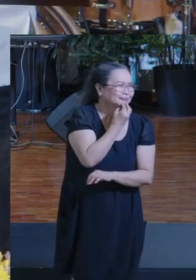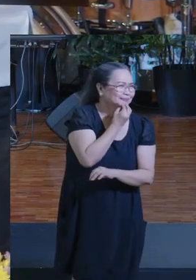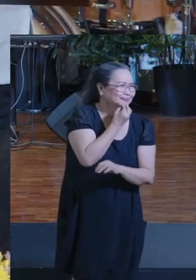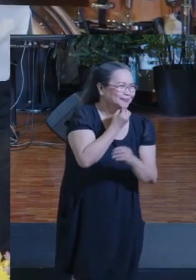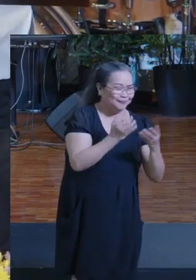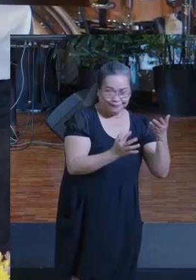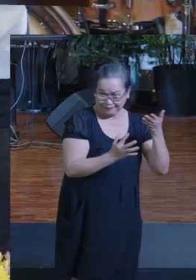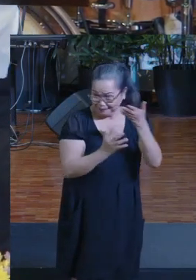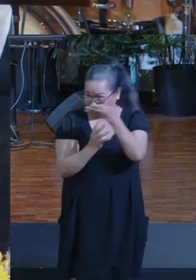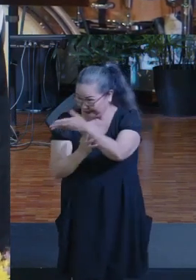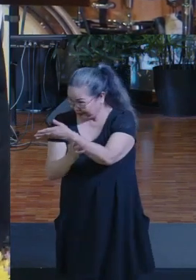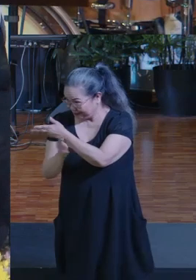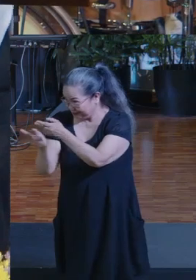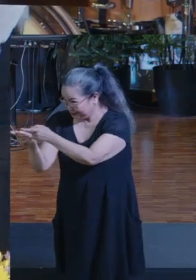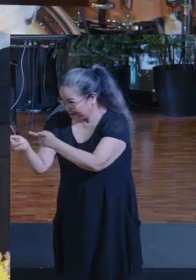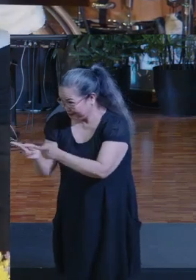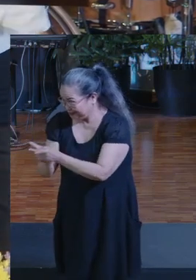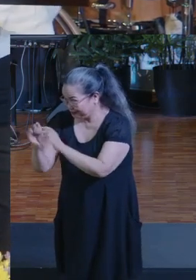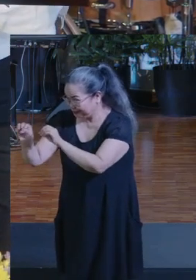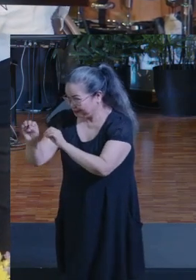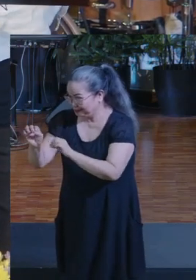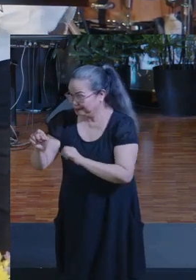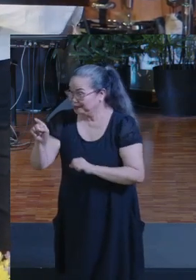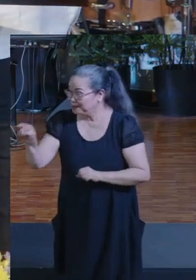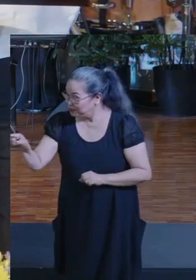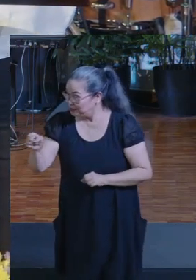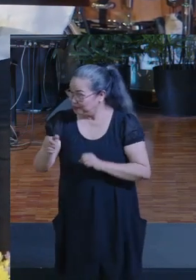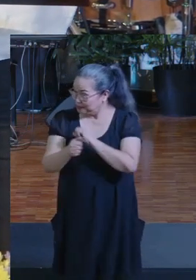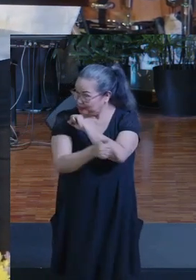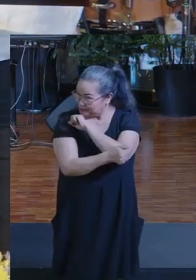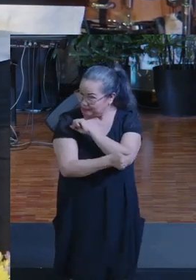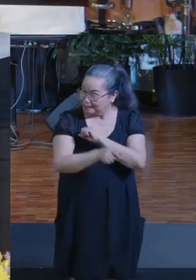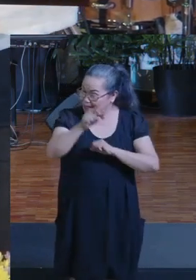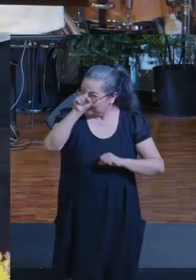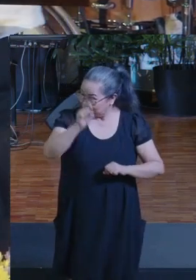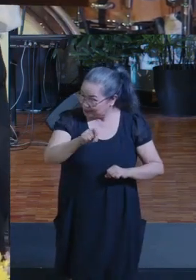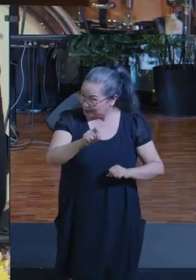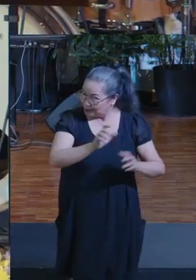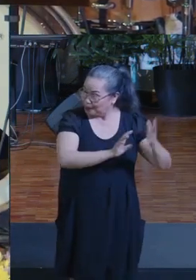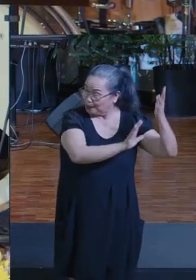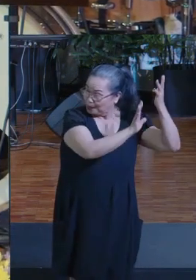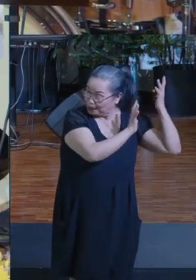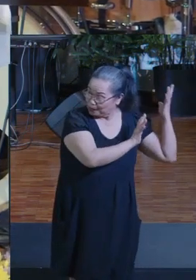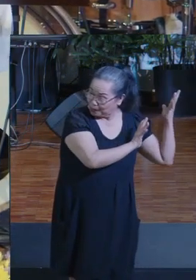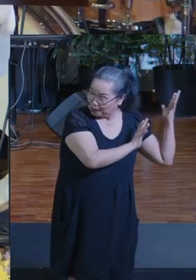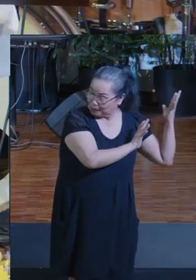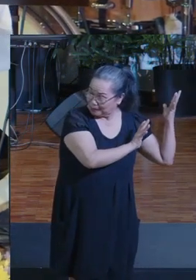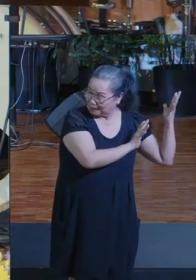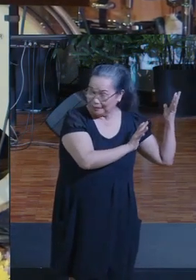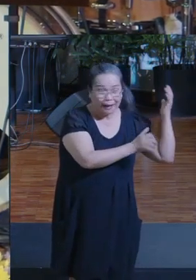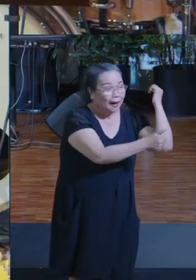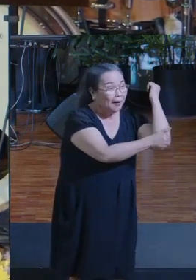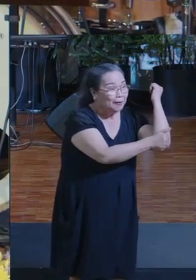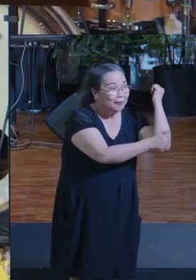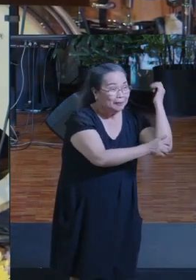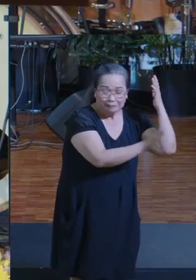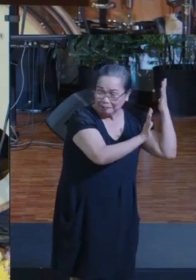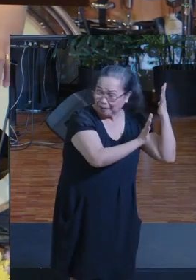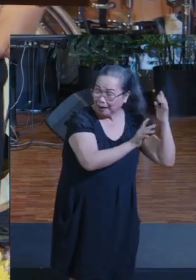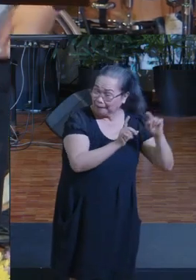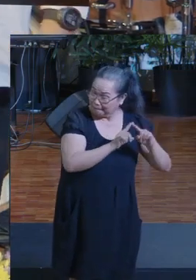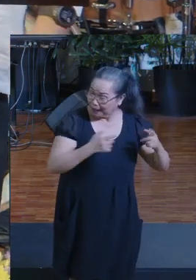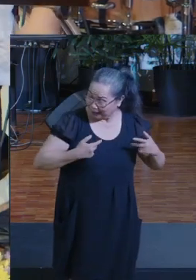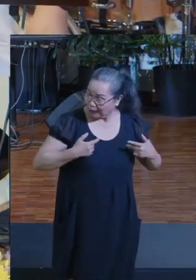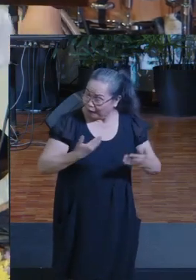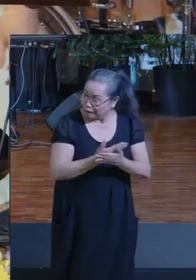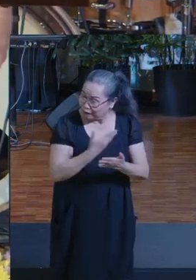no? Na, yung covenant ni Abraham, matagal na yan yung sinauna. Pero merong